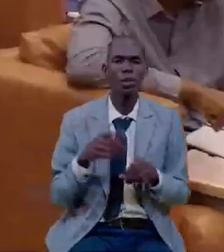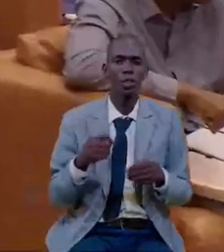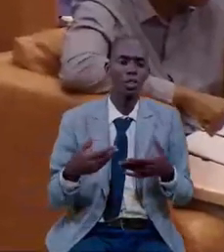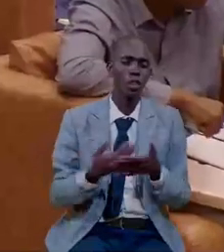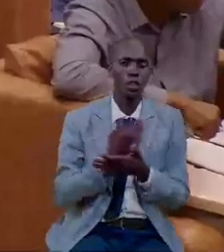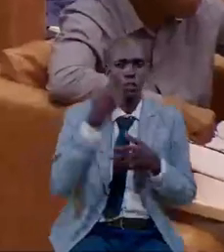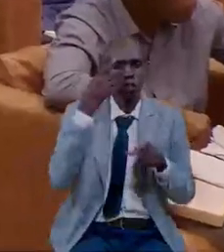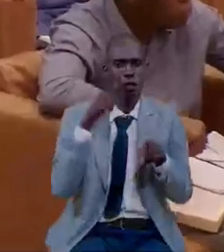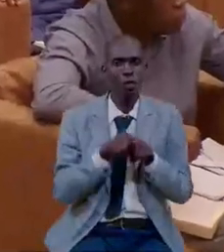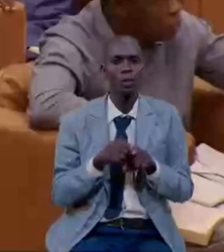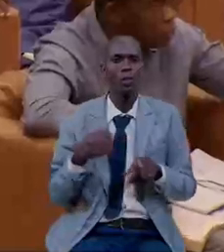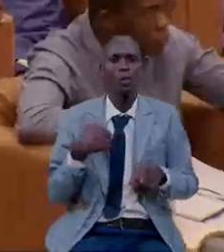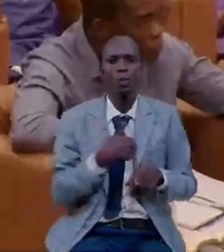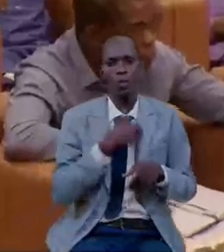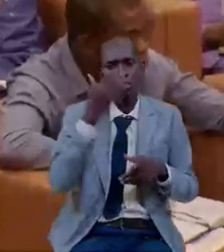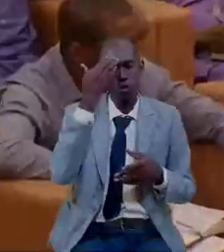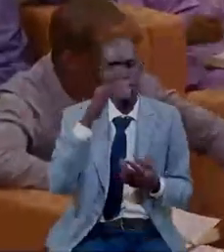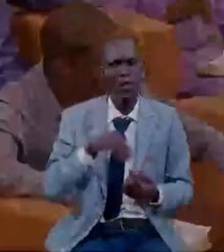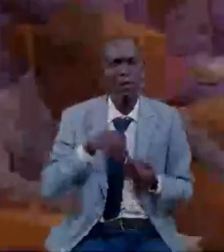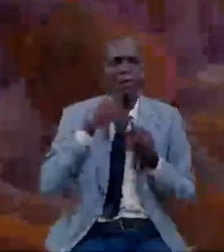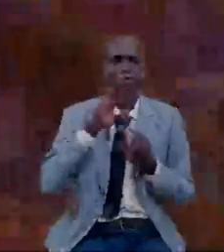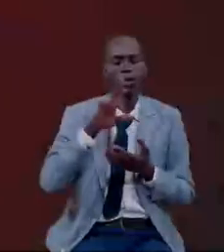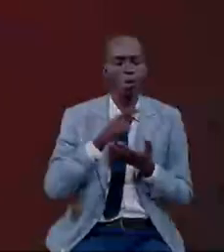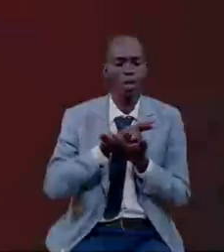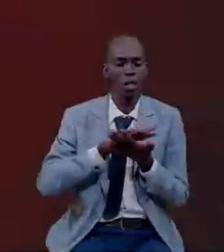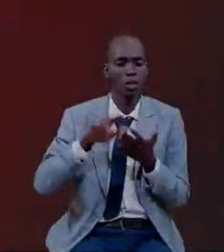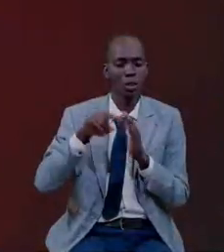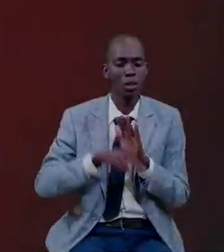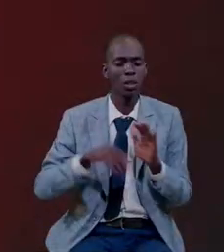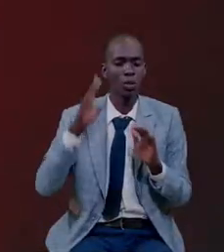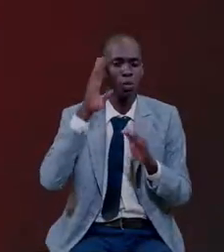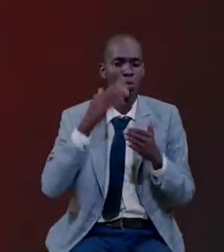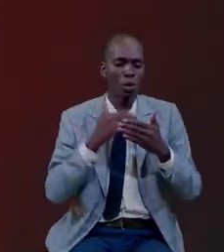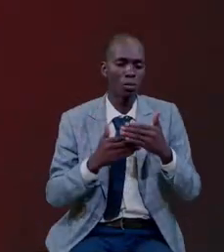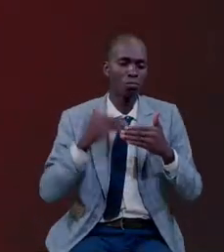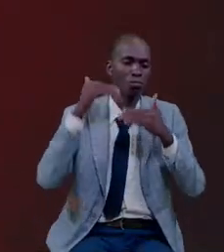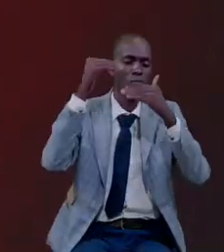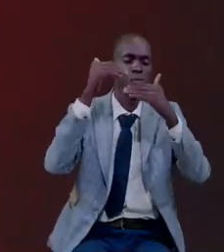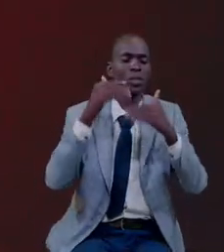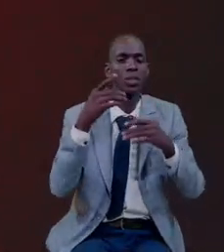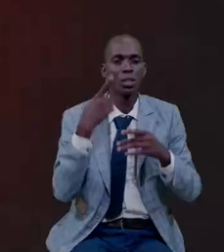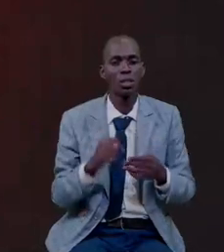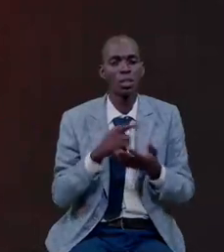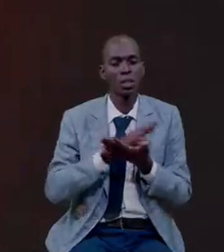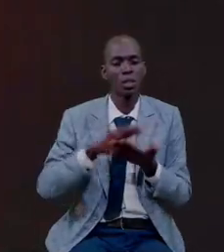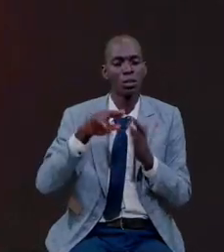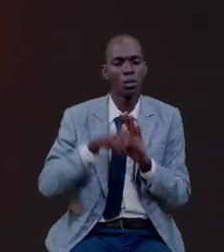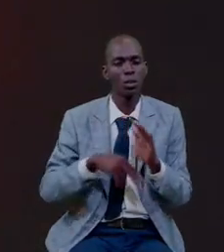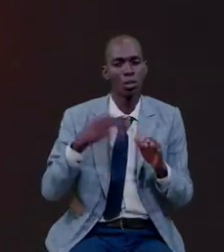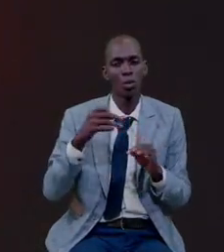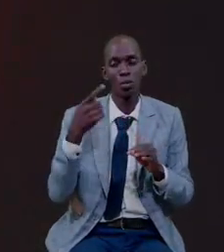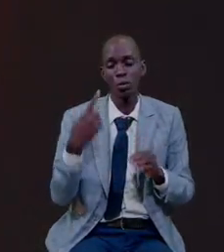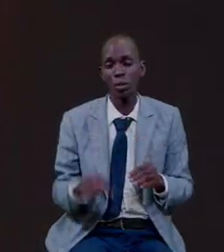que si votre justice ne surpasse celle des scribes et des pharisiens, vous